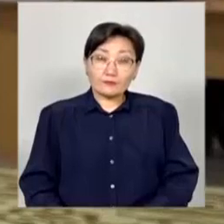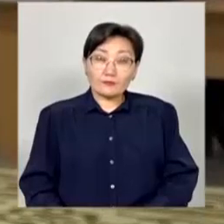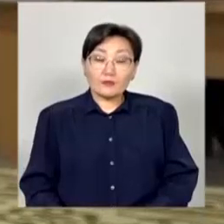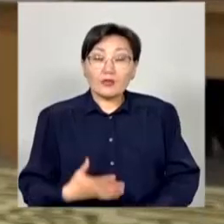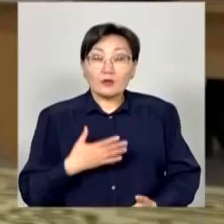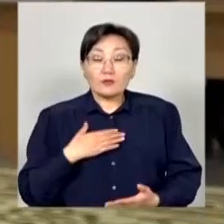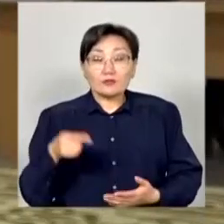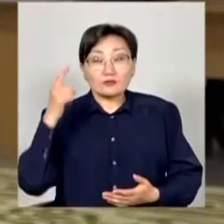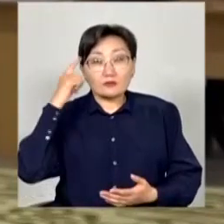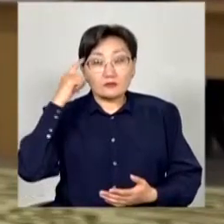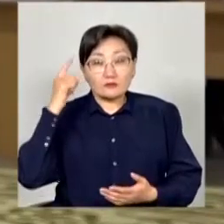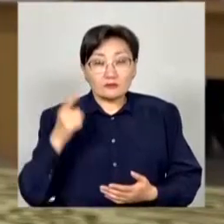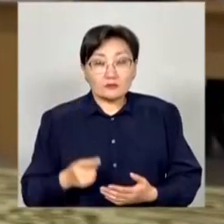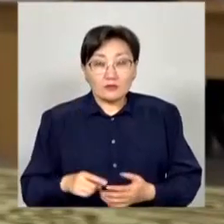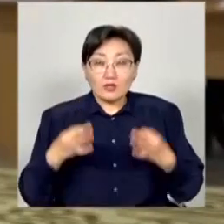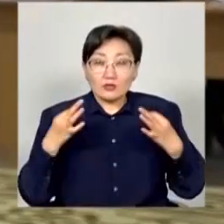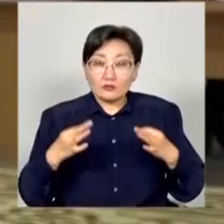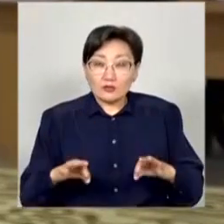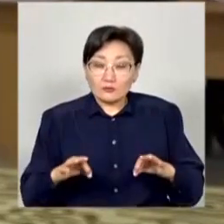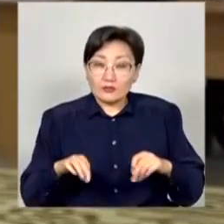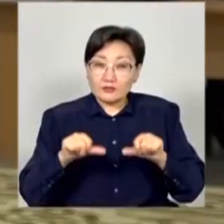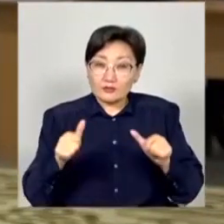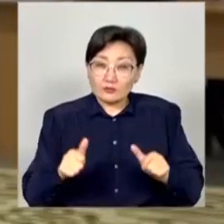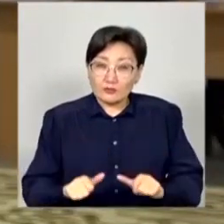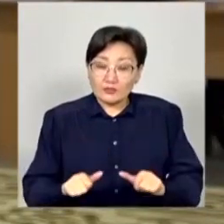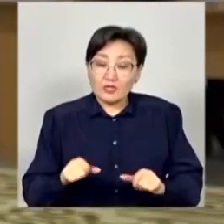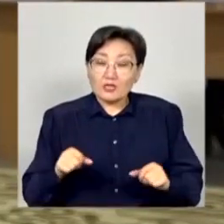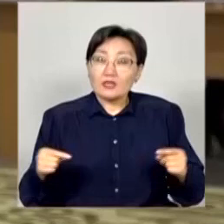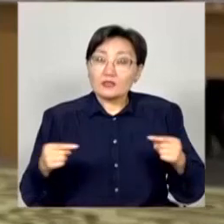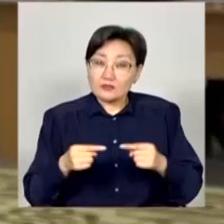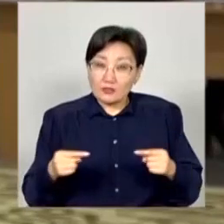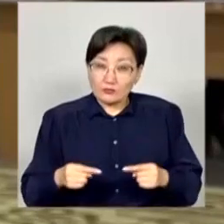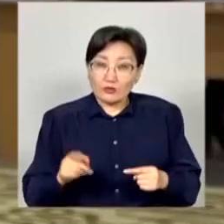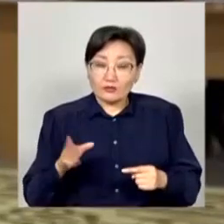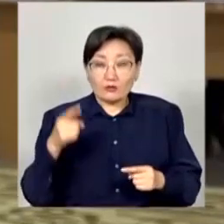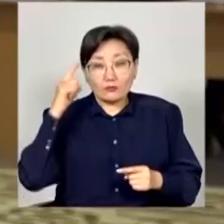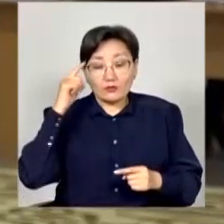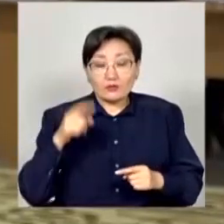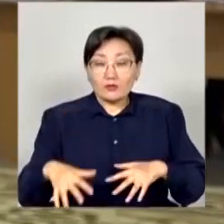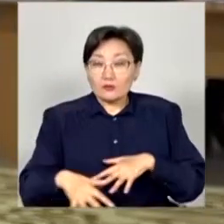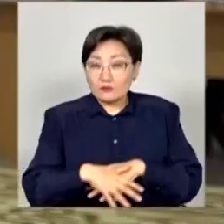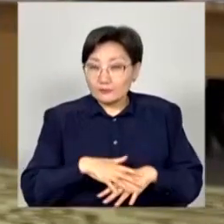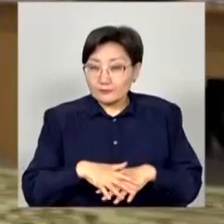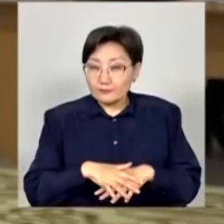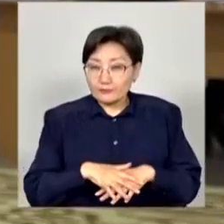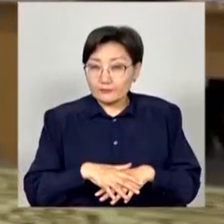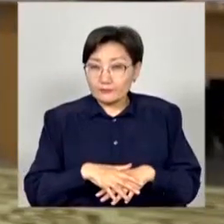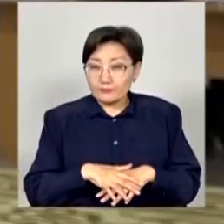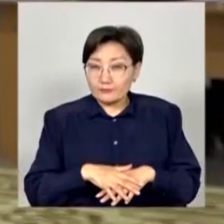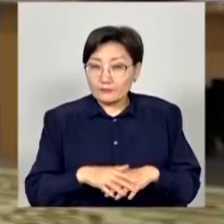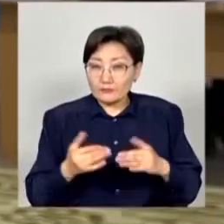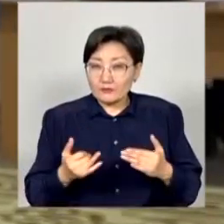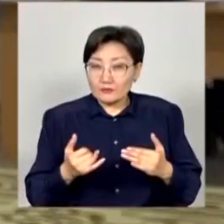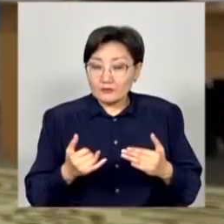ойымша жалпы демократиялық үрдісте өтіп жатқан сайлаулардың бірі болады. Бұл өйткені халықтың көңілінен халықтың бүгінгі